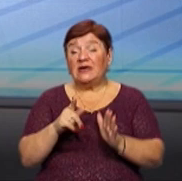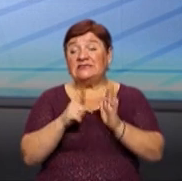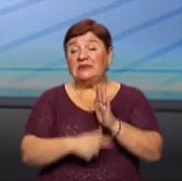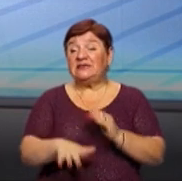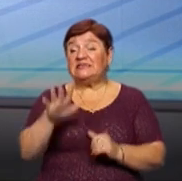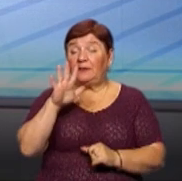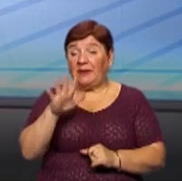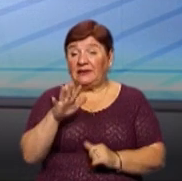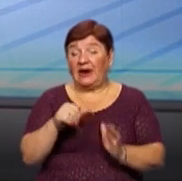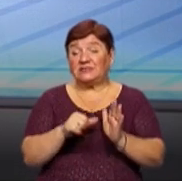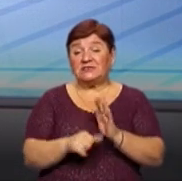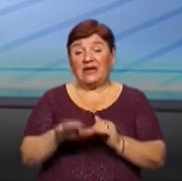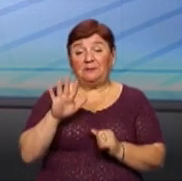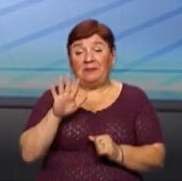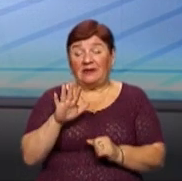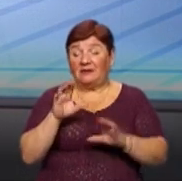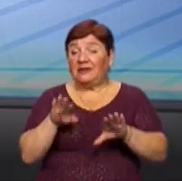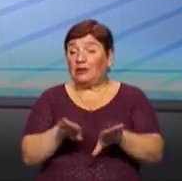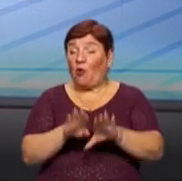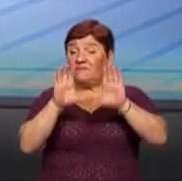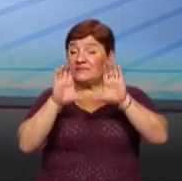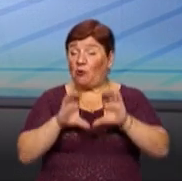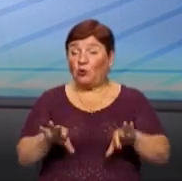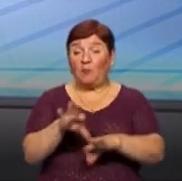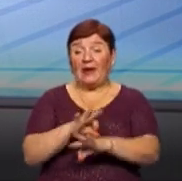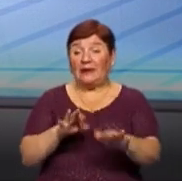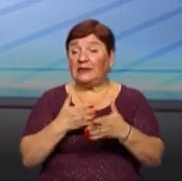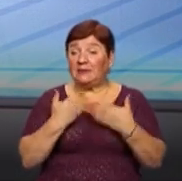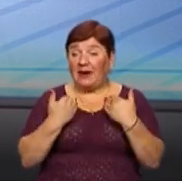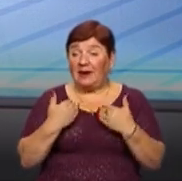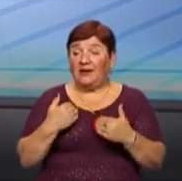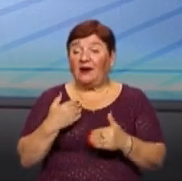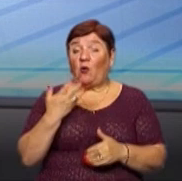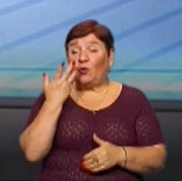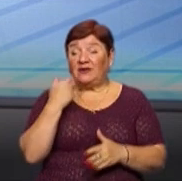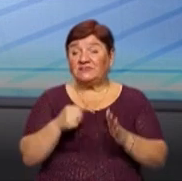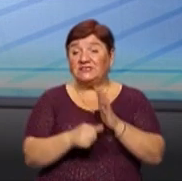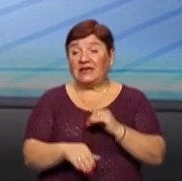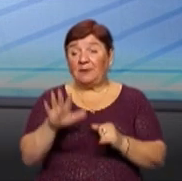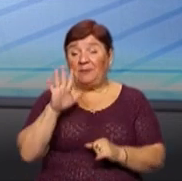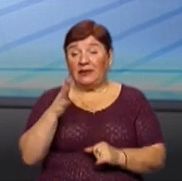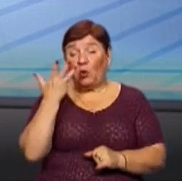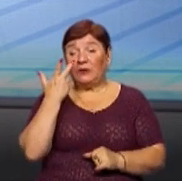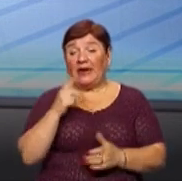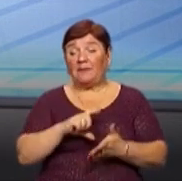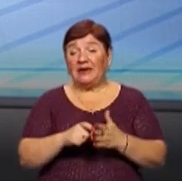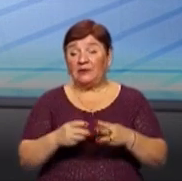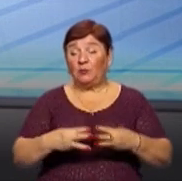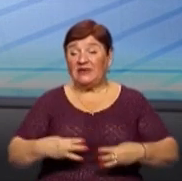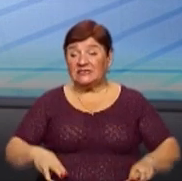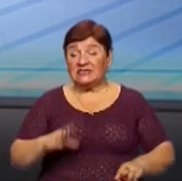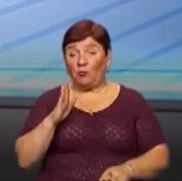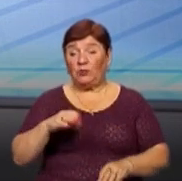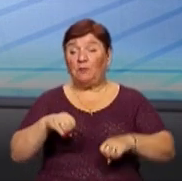75 років, а 65 років поки законопроєктів немає. По 75-річній ми побачимо, як буде постанова Кабінету міністрів, про